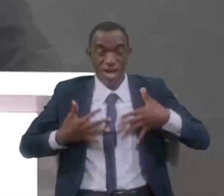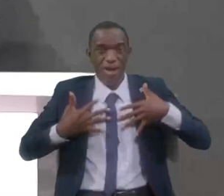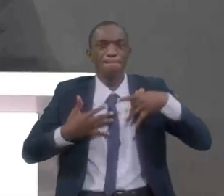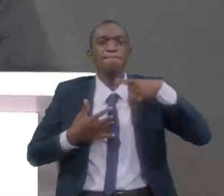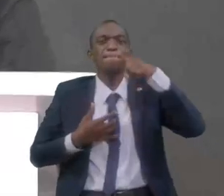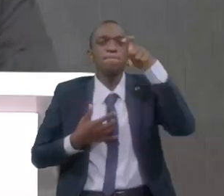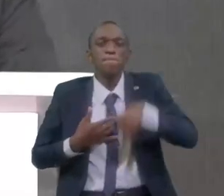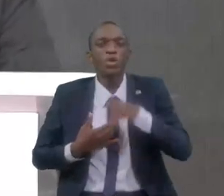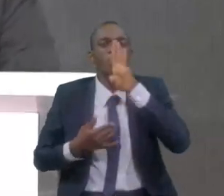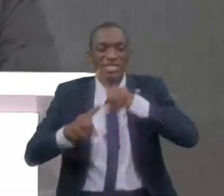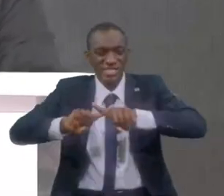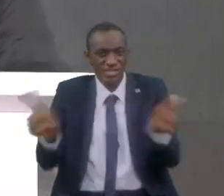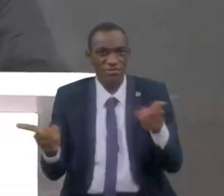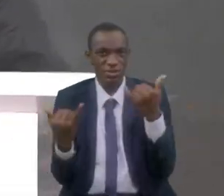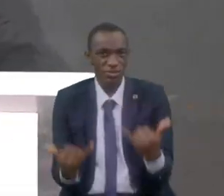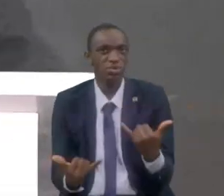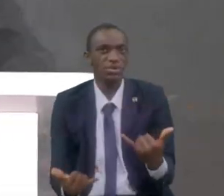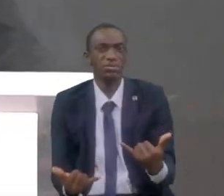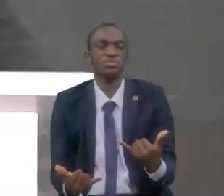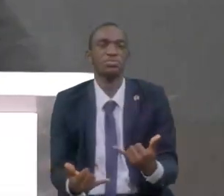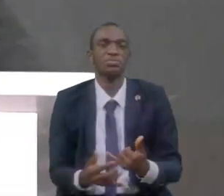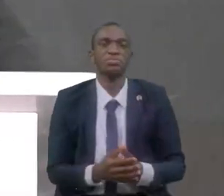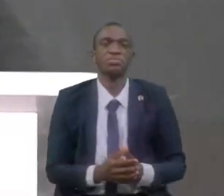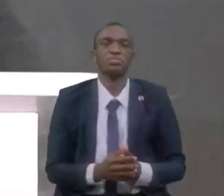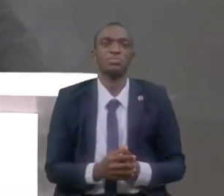Ta vie doit être différente aujourd'hui